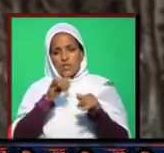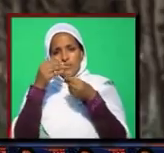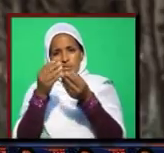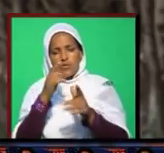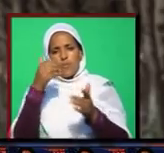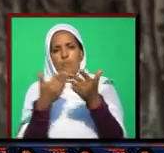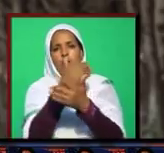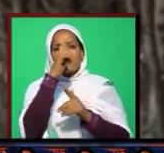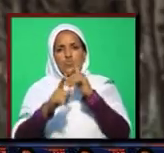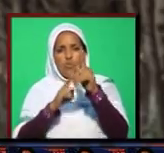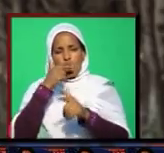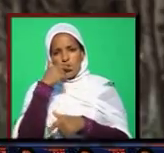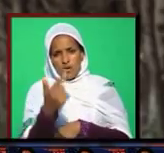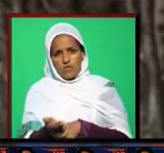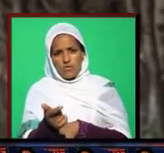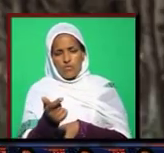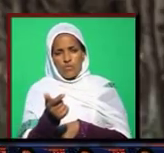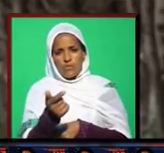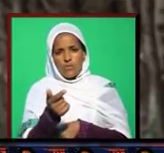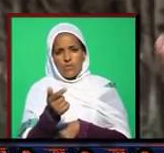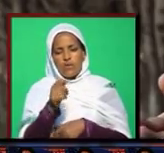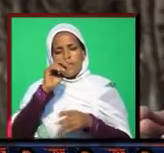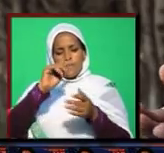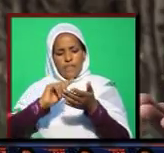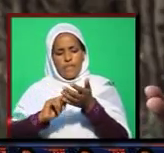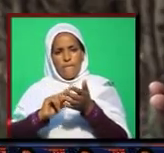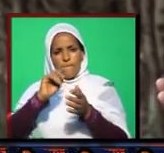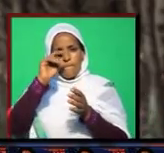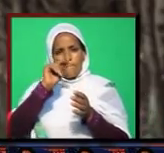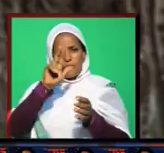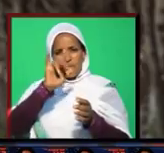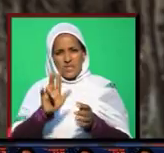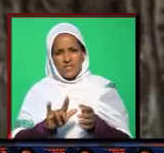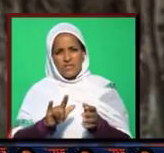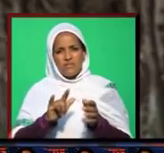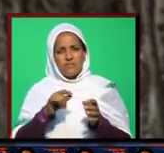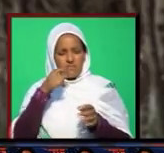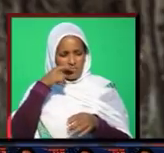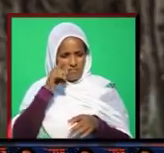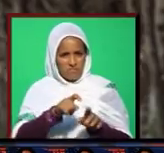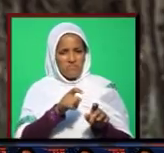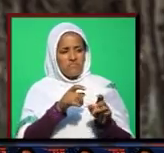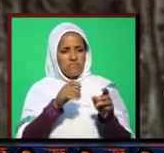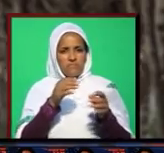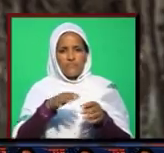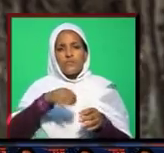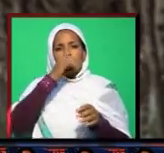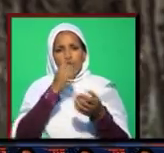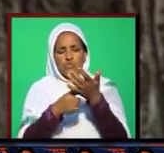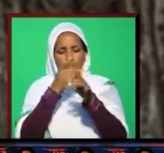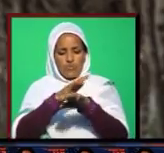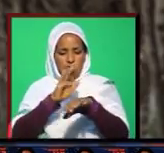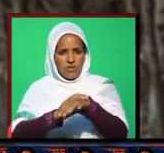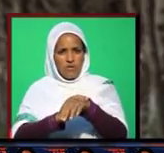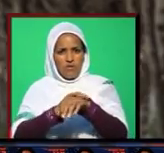ልሳን እንደሚሰጣቸው በአዲስ ቋንቋ ይናገራሉ። መርዝ የሚገድል ነገር ቢጠጡ አይጎዳቸውም፣